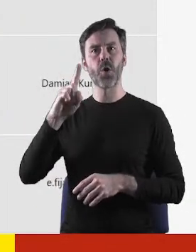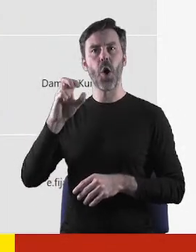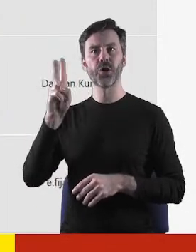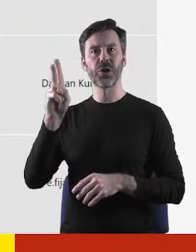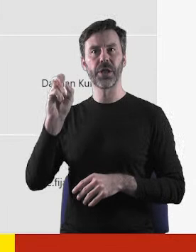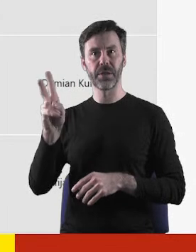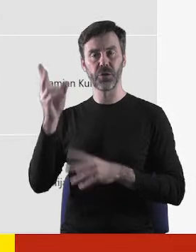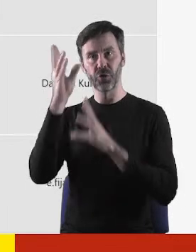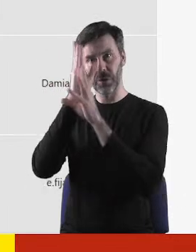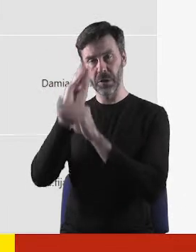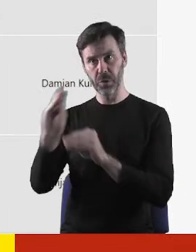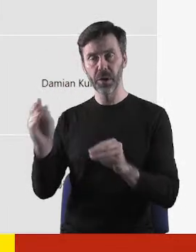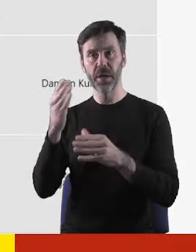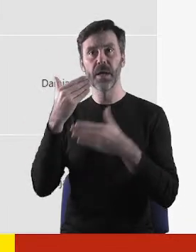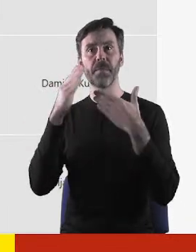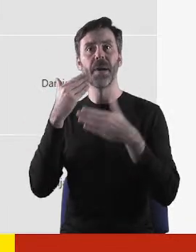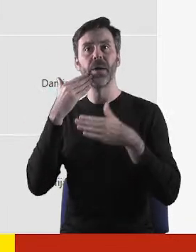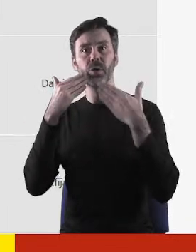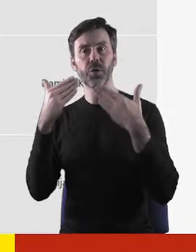pani przedstawiła kolejny raz